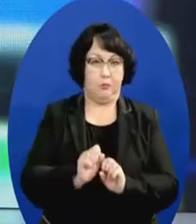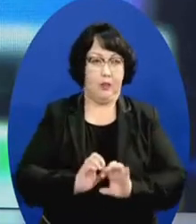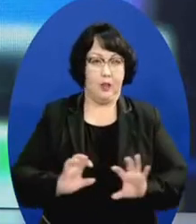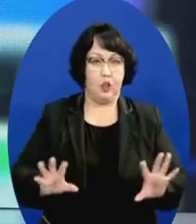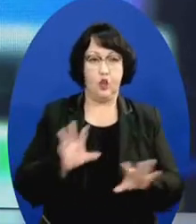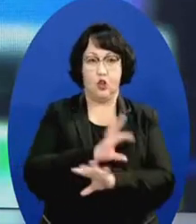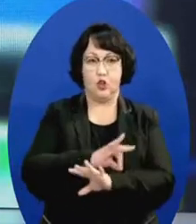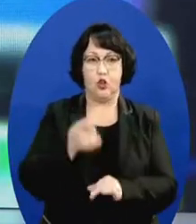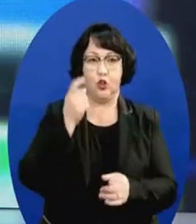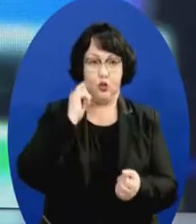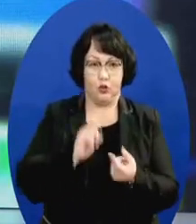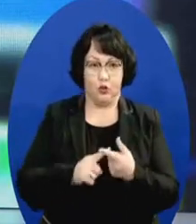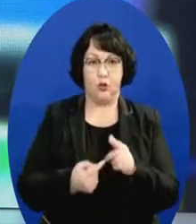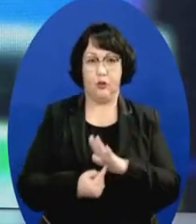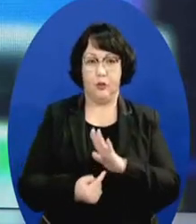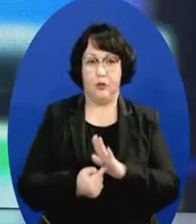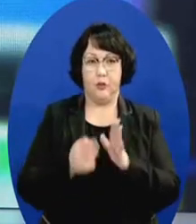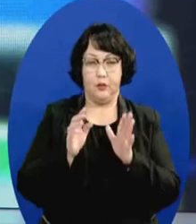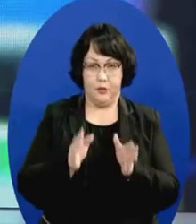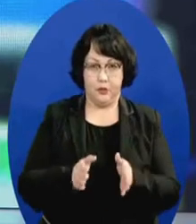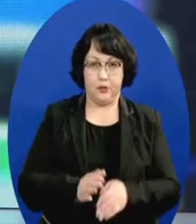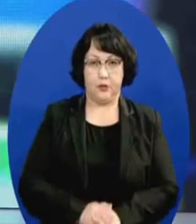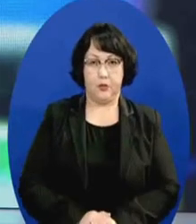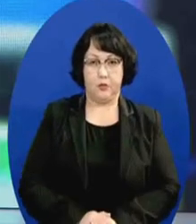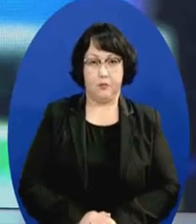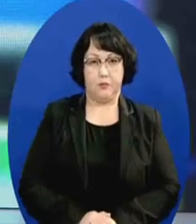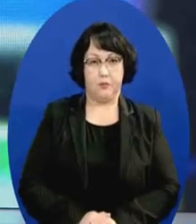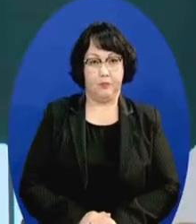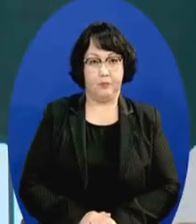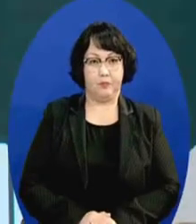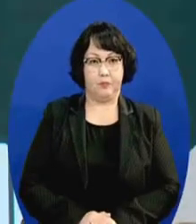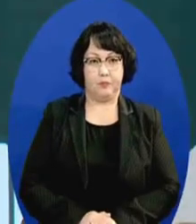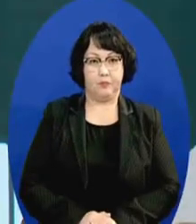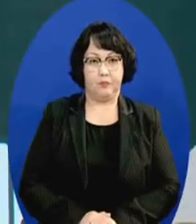гаргахад төслийн гол зорилго ач холбогдол нь оршиж байгаа юм а.